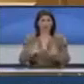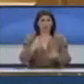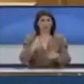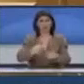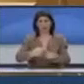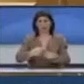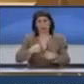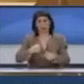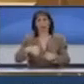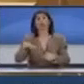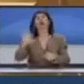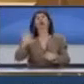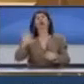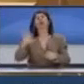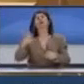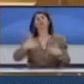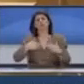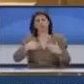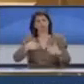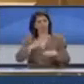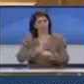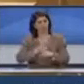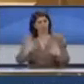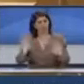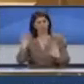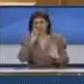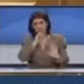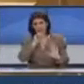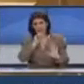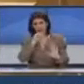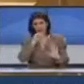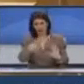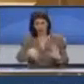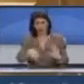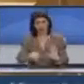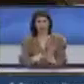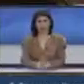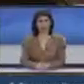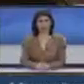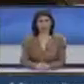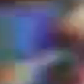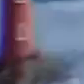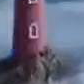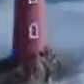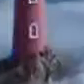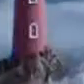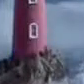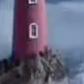Εμάς δεν πρόκειται να μας ξεγελάσει κανείς. Όσα ψέματα καλέτε εδώ μέσα.